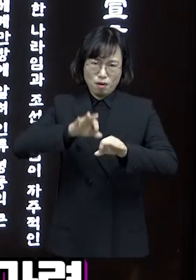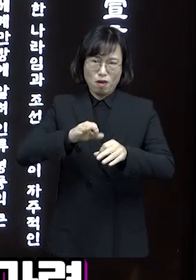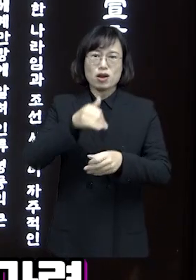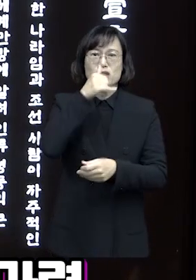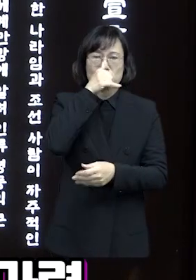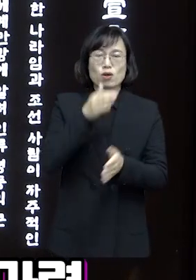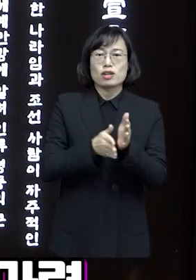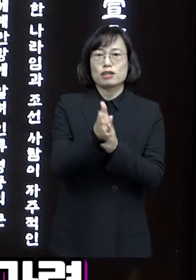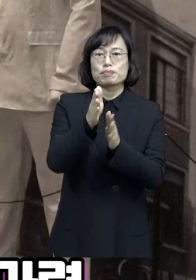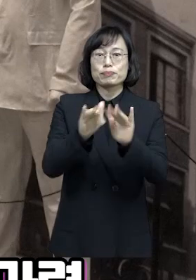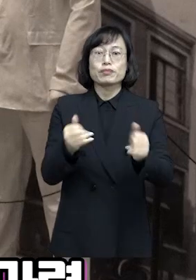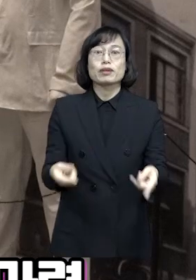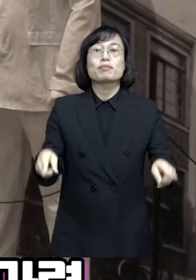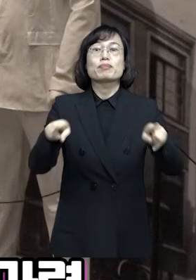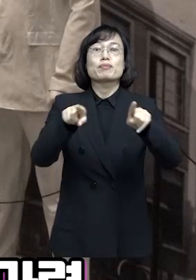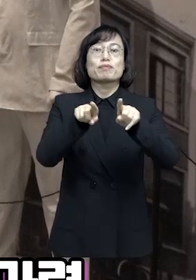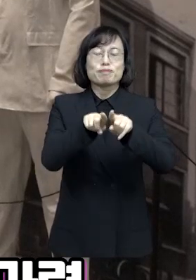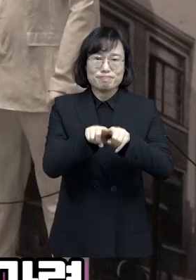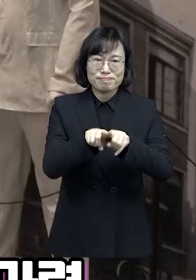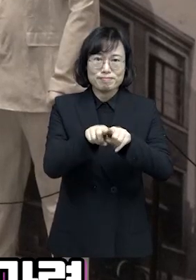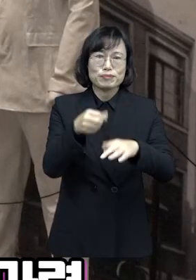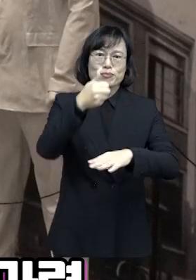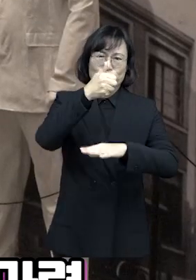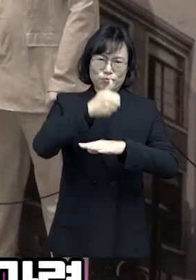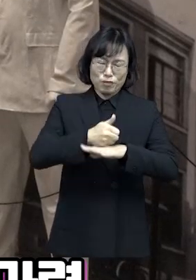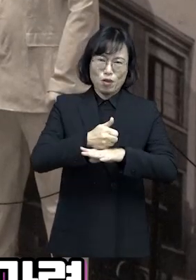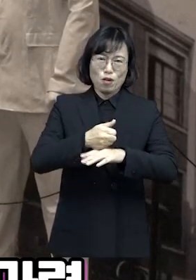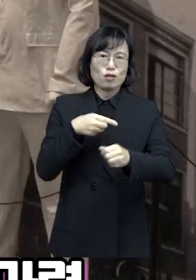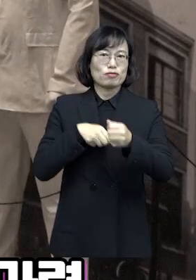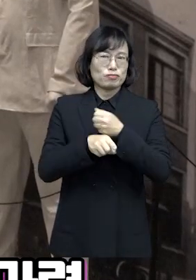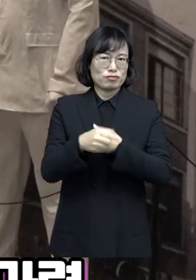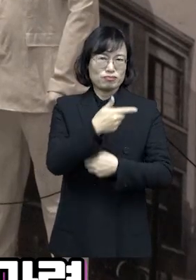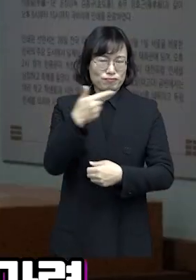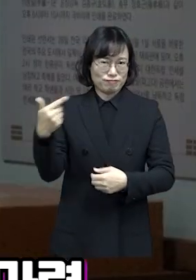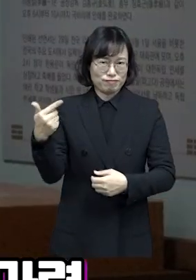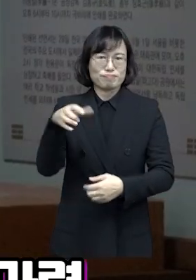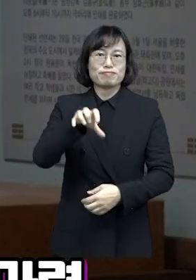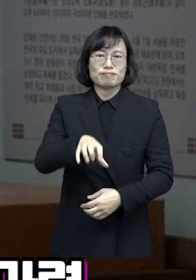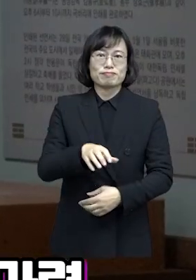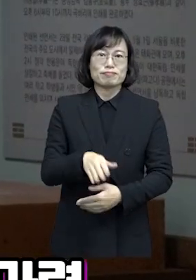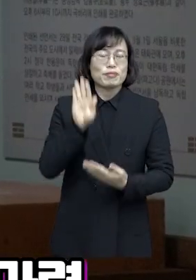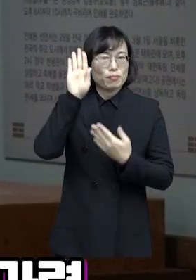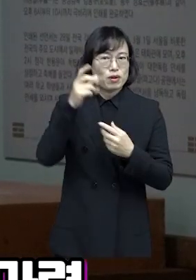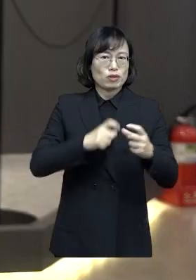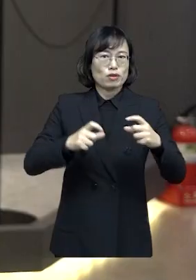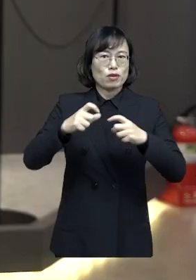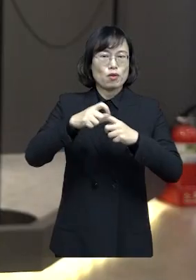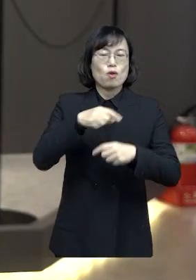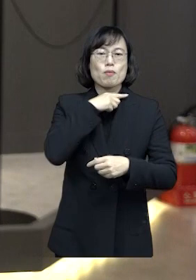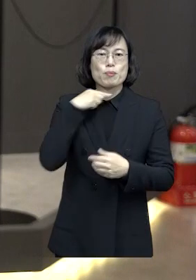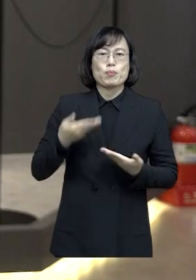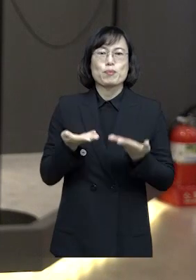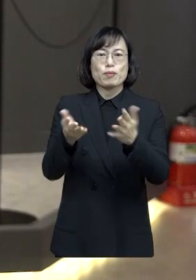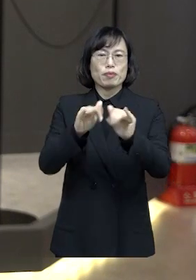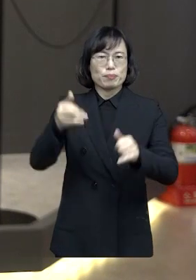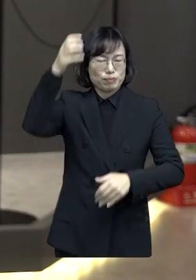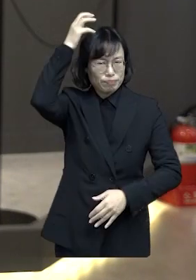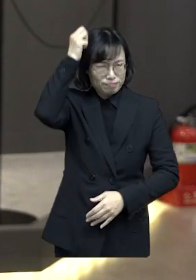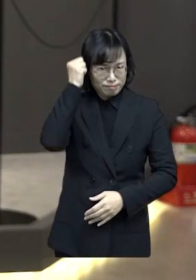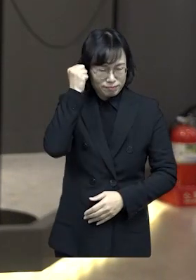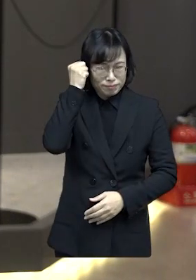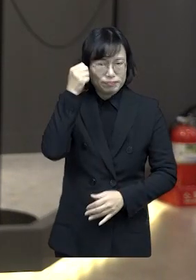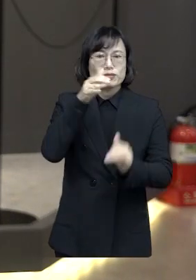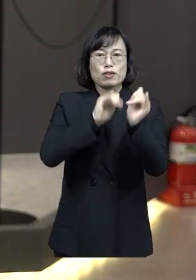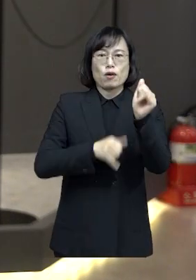성금으로 마련한 만큼 시민들과 함께 이뤄낸 성과로 더욱 의미가 깊은 장소가 되겠습니다. 앞으로 순국선열의